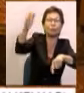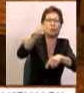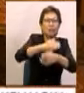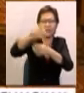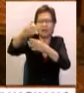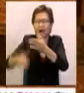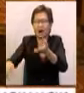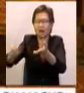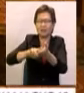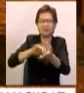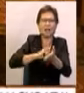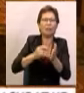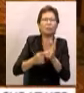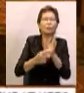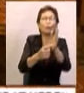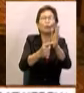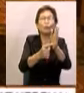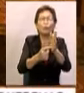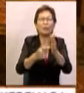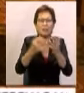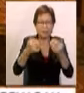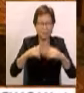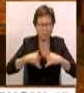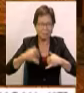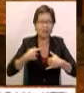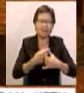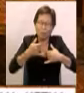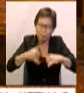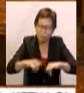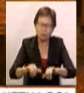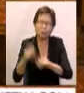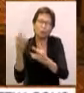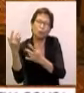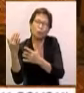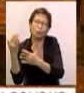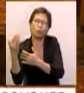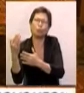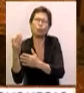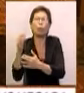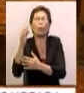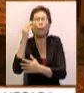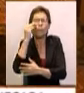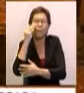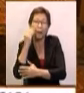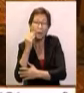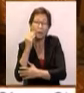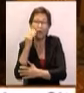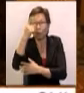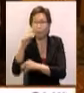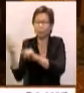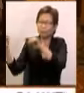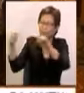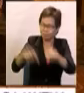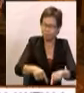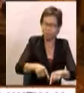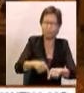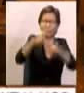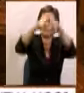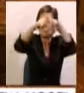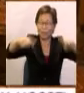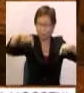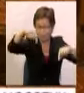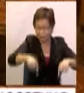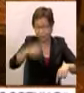saja yang dapat saya bawakan kepada anda. Ketika ini kami masih lagi menantikan ketibaan Yang Amat Berhormat Perdana Menteri untuk hadir di dalam dewan